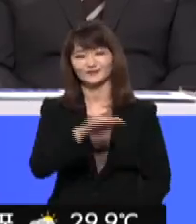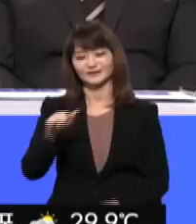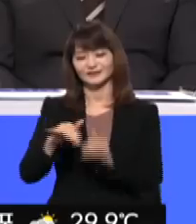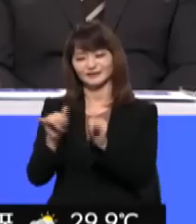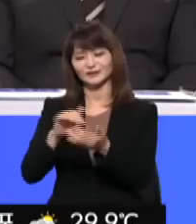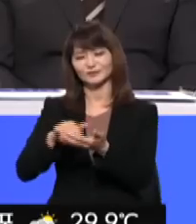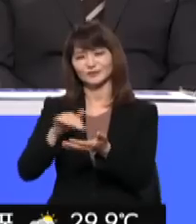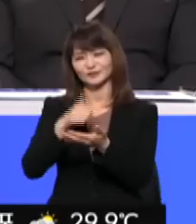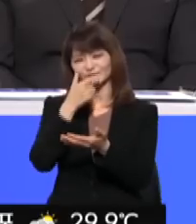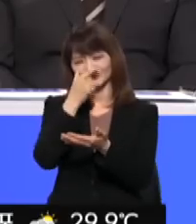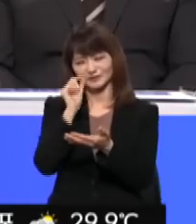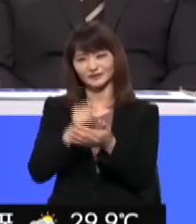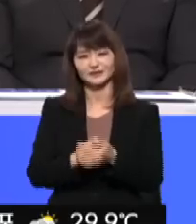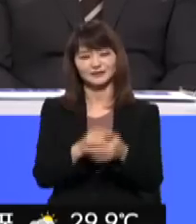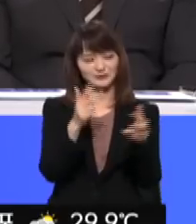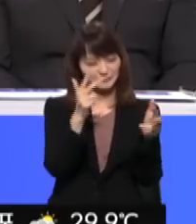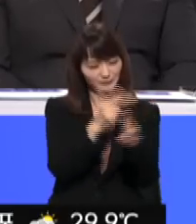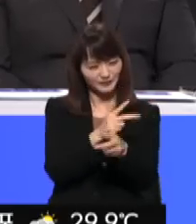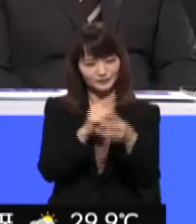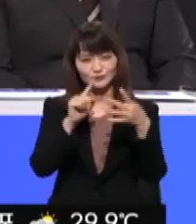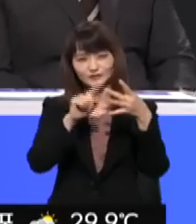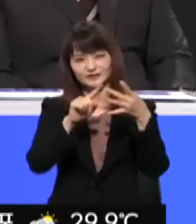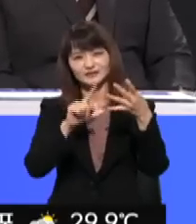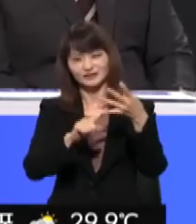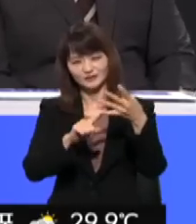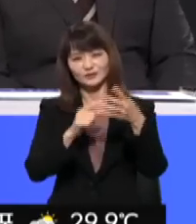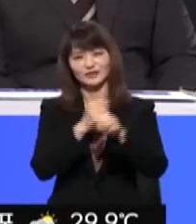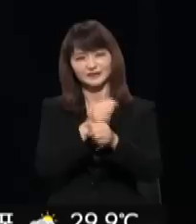그걸 매주 할지 격주를 말씀드리겠습니다